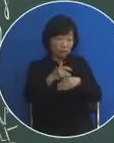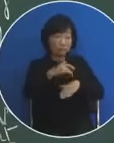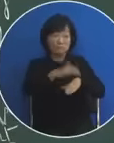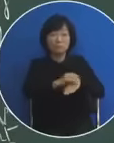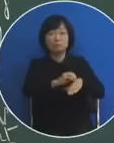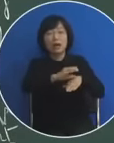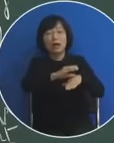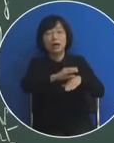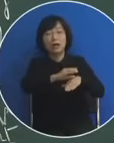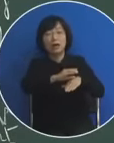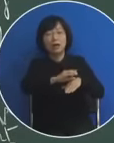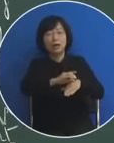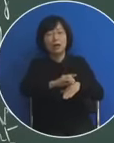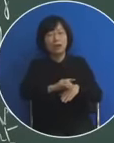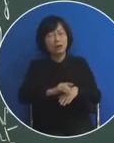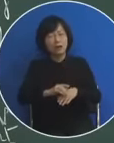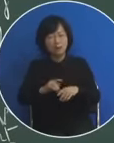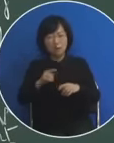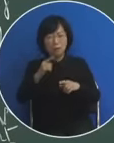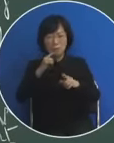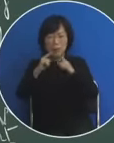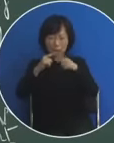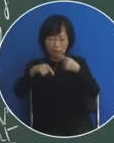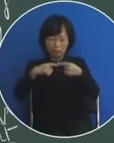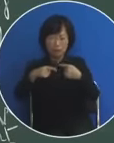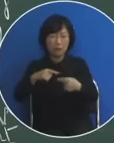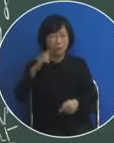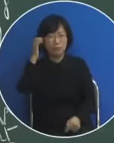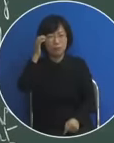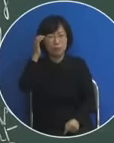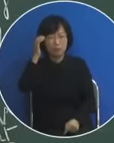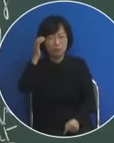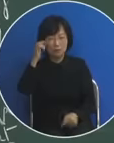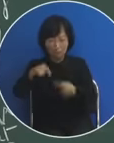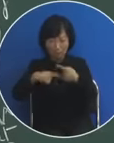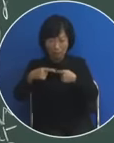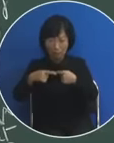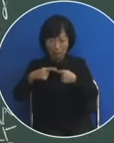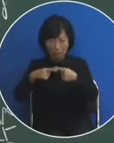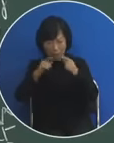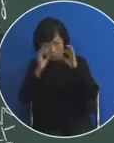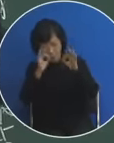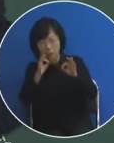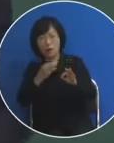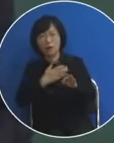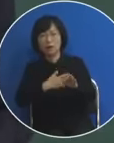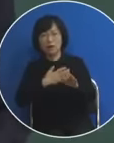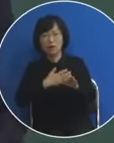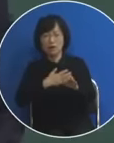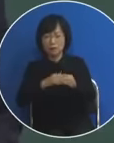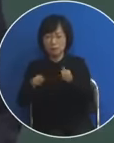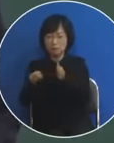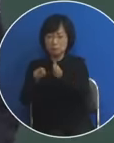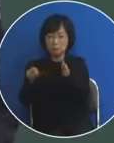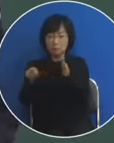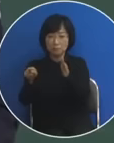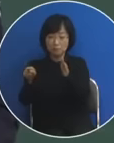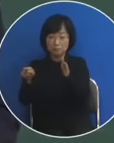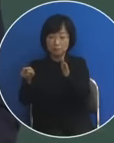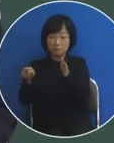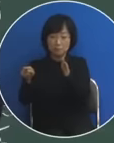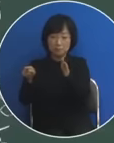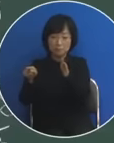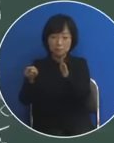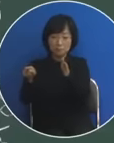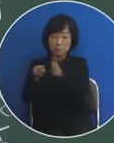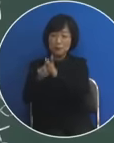even your words are in this direction. 그러니까 여러분 자녀들이 다 듣고 있잖아요. And so your children are listening to everything you say. 그리고 신자들도 듣고 있다니까. And other believers are listening. 그리고